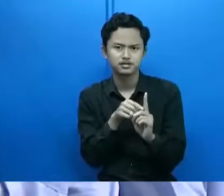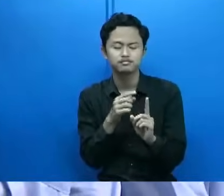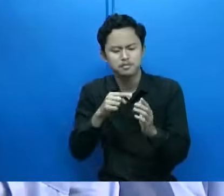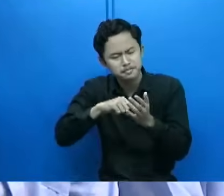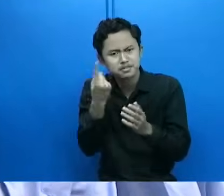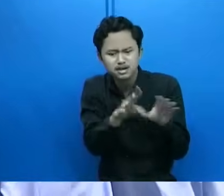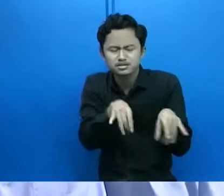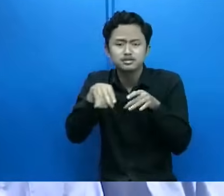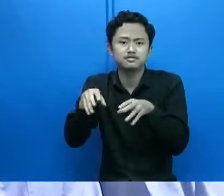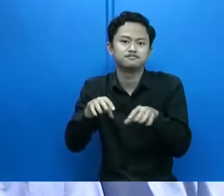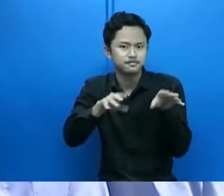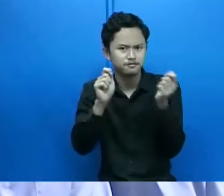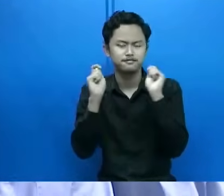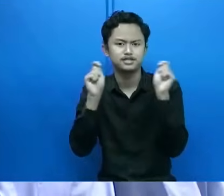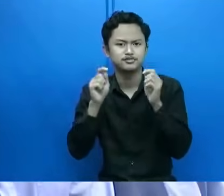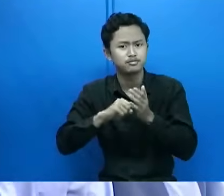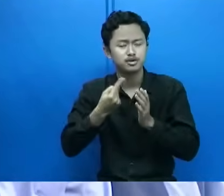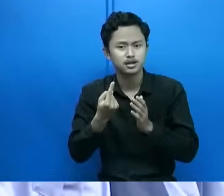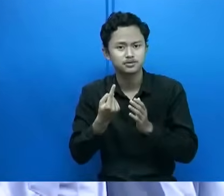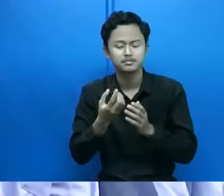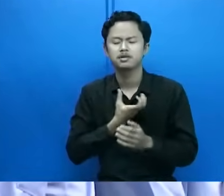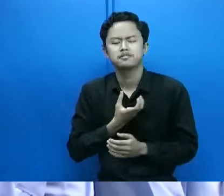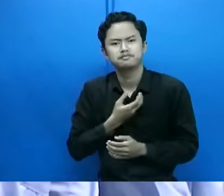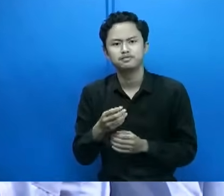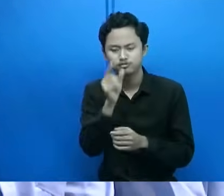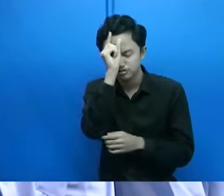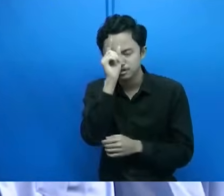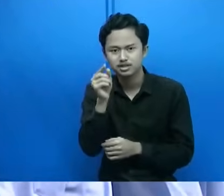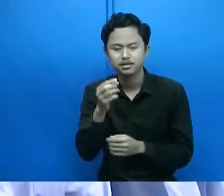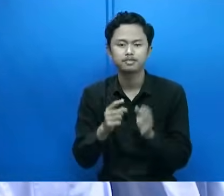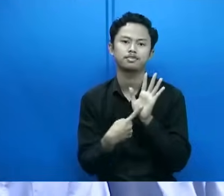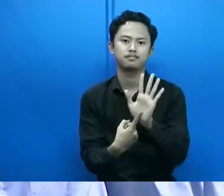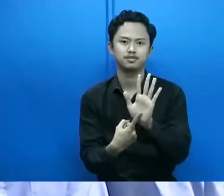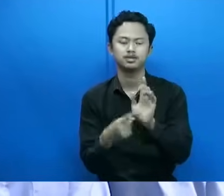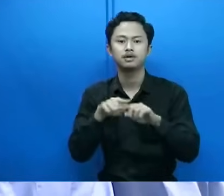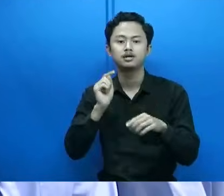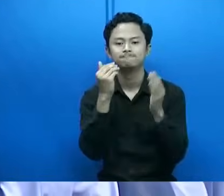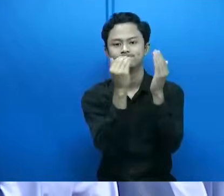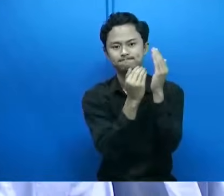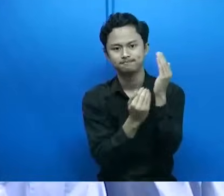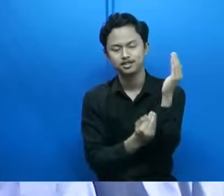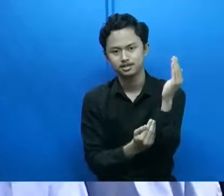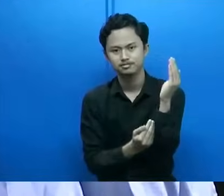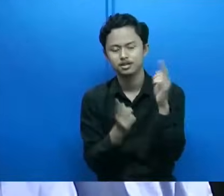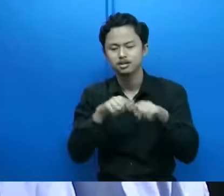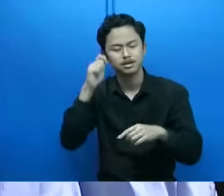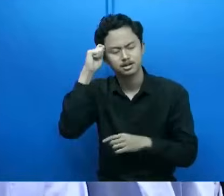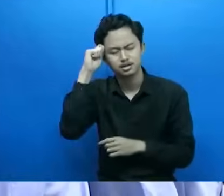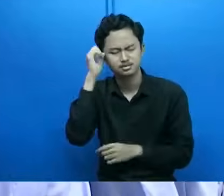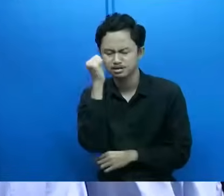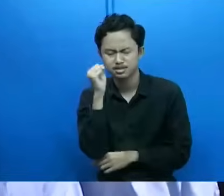Fest. Kita meminta beliau untuk tampil, tapi dengan alasan kesehatan beliau tidak mampu untuk hadir bersama di tengah-tengah